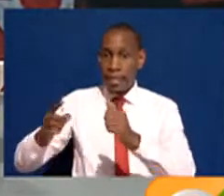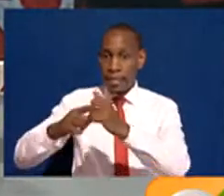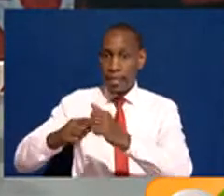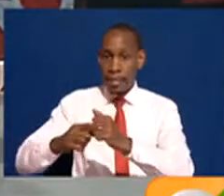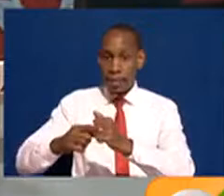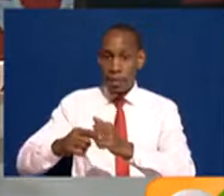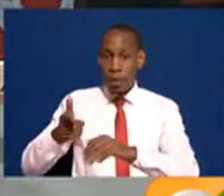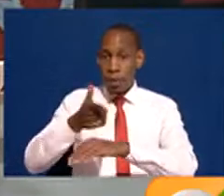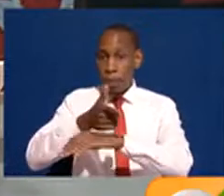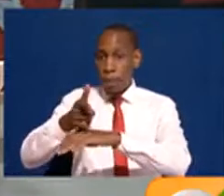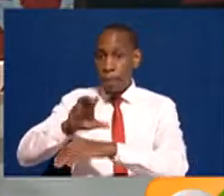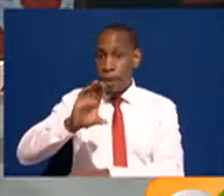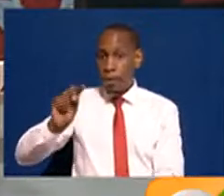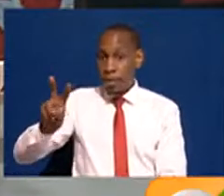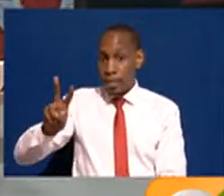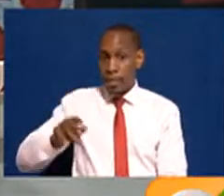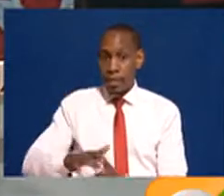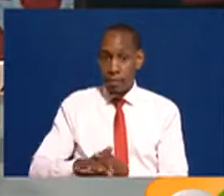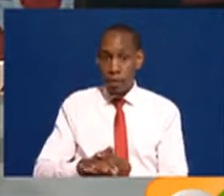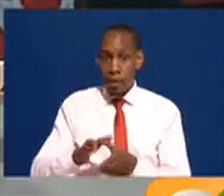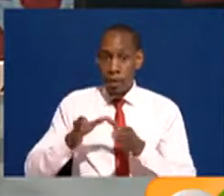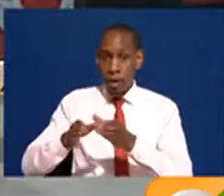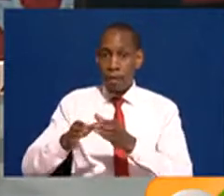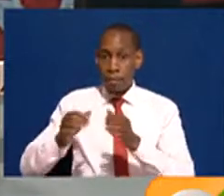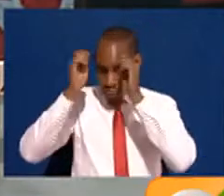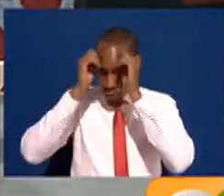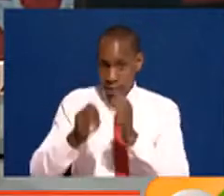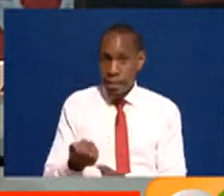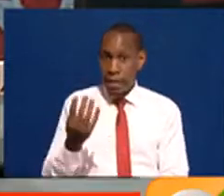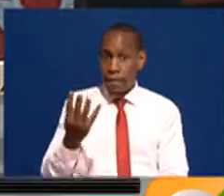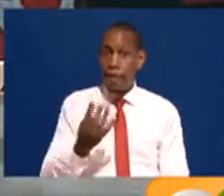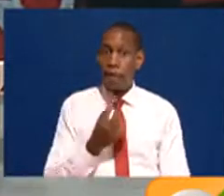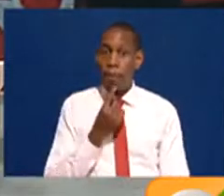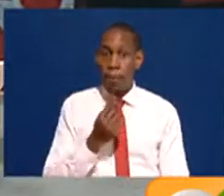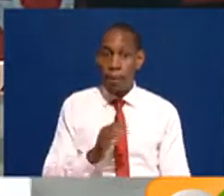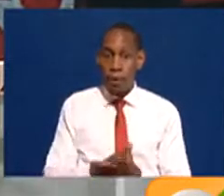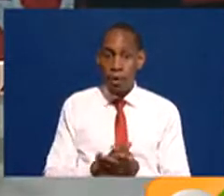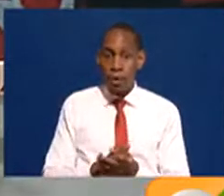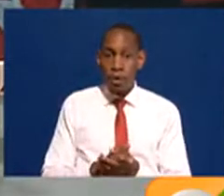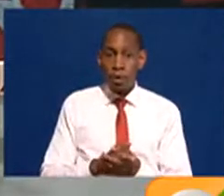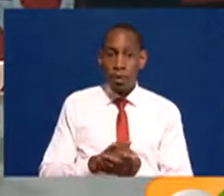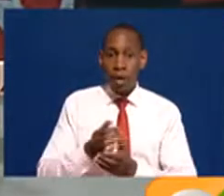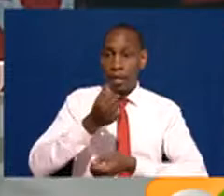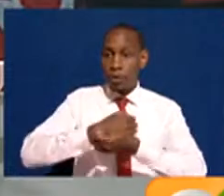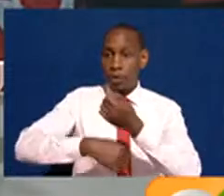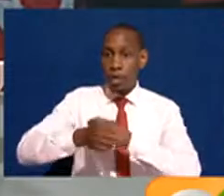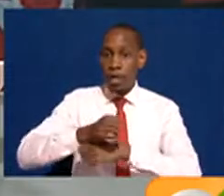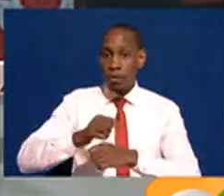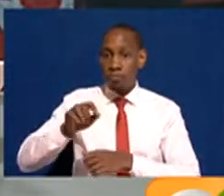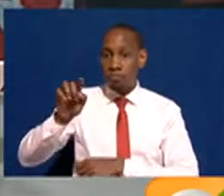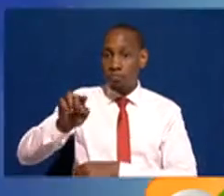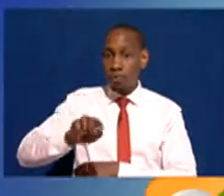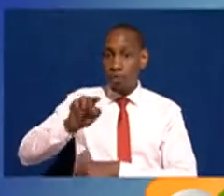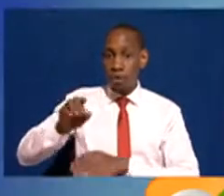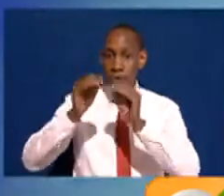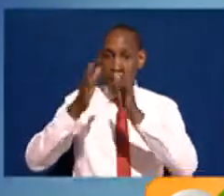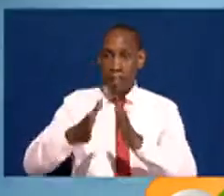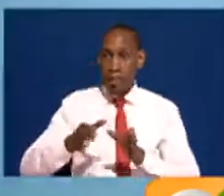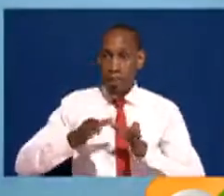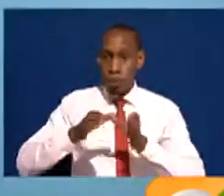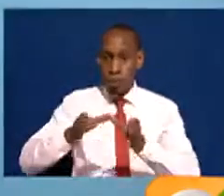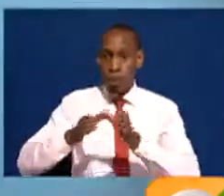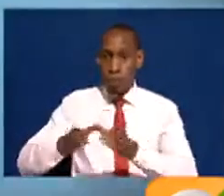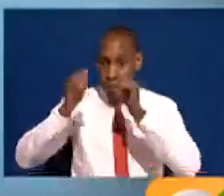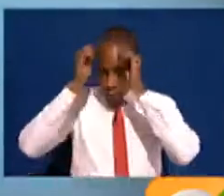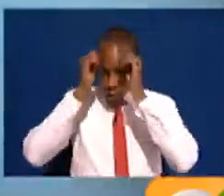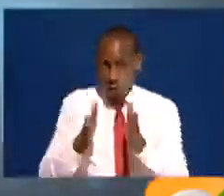kwenye kanda ya video wakiwashurutisha wanafunzi wanne wa kiume kuigiza vitendo vichafu. Walimu hao walinakiliwa wakiwalazimisha